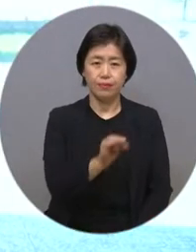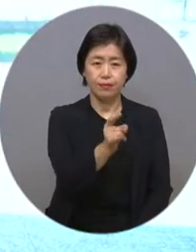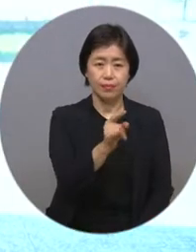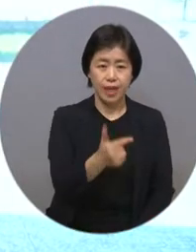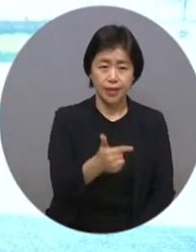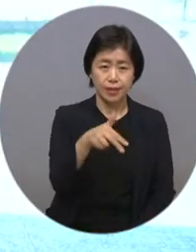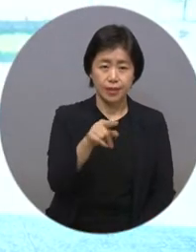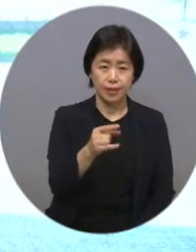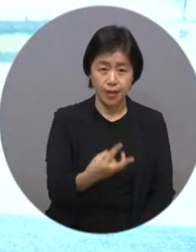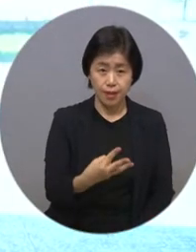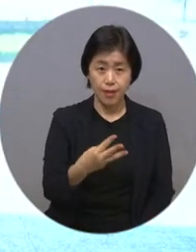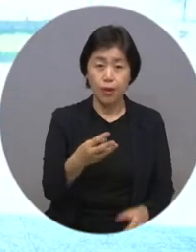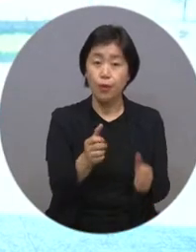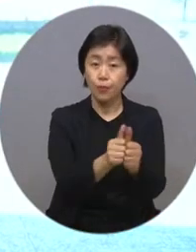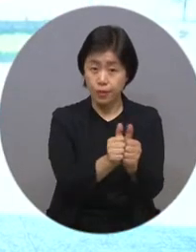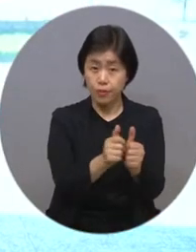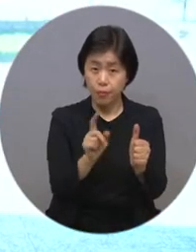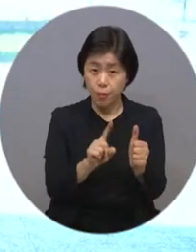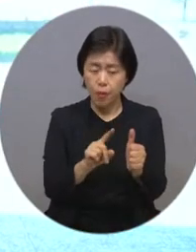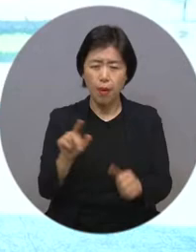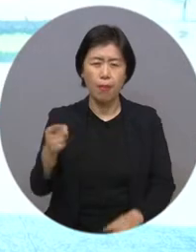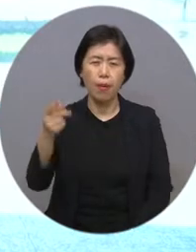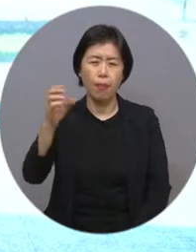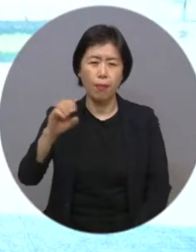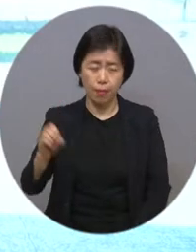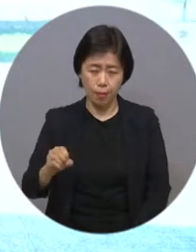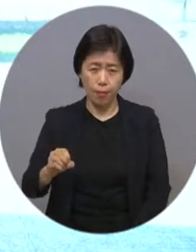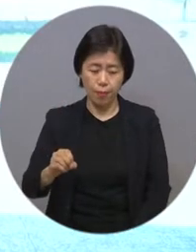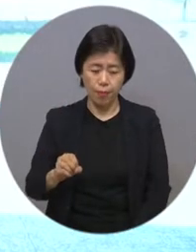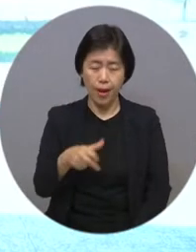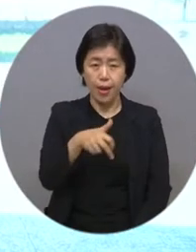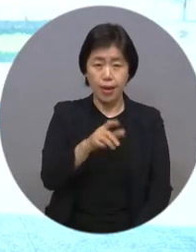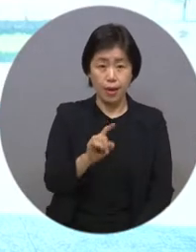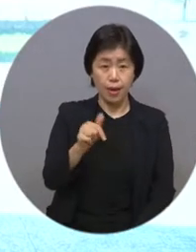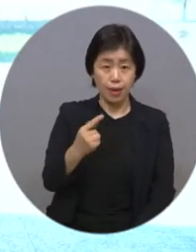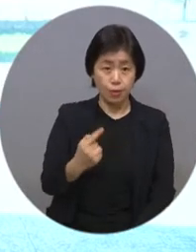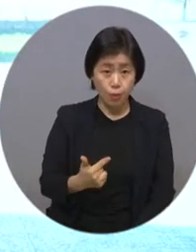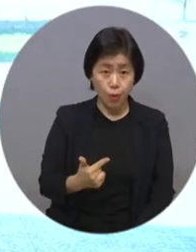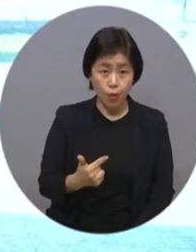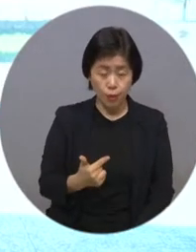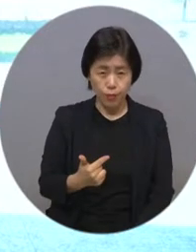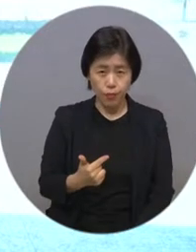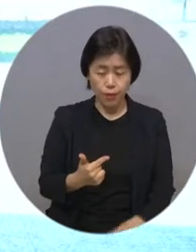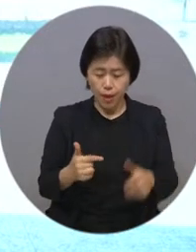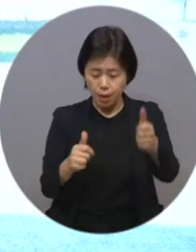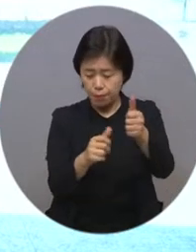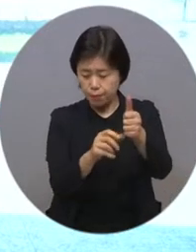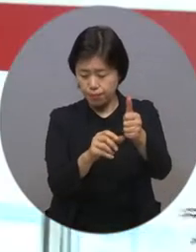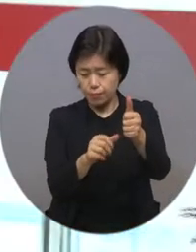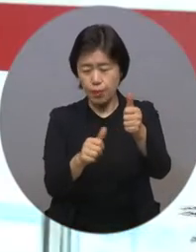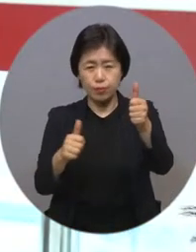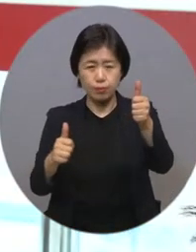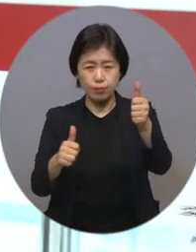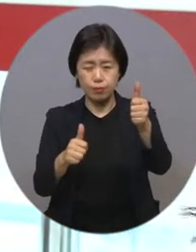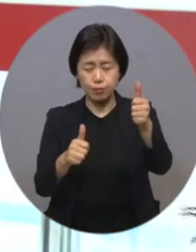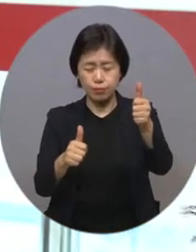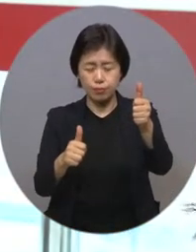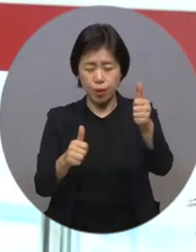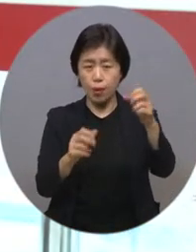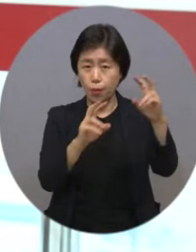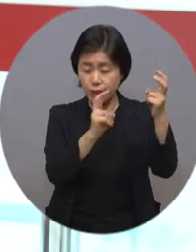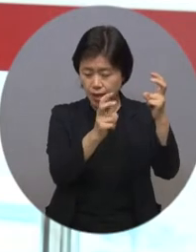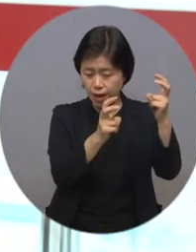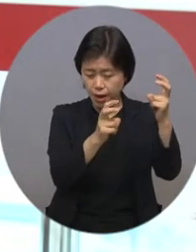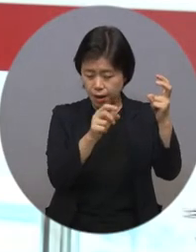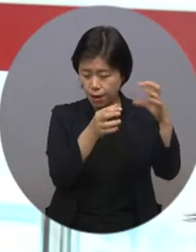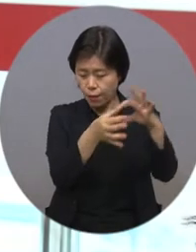100% 캐논콜에서 출자한 자회사로 장애인 표준 사업장으로 운영이 되고 있고요. 저희 캐논코리아는